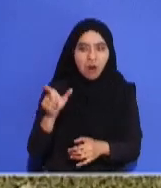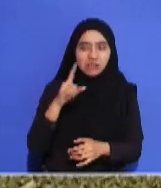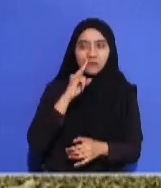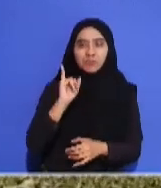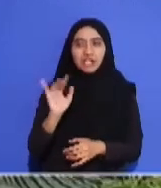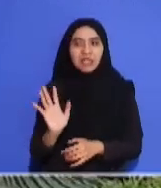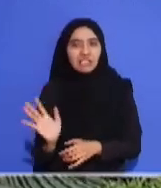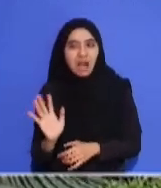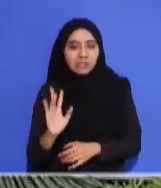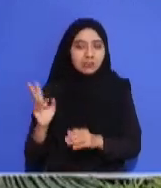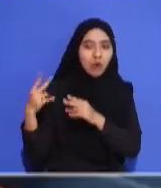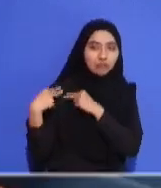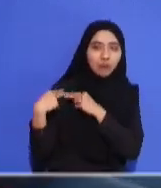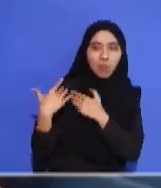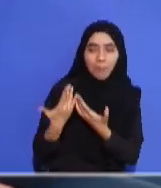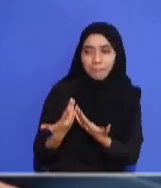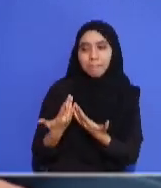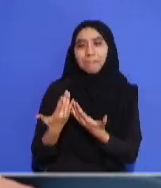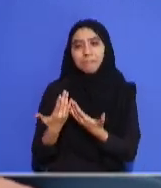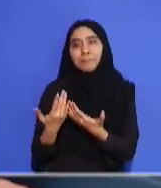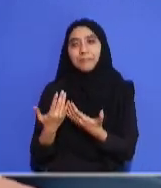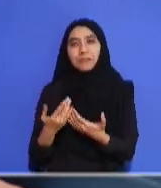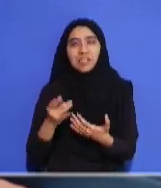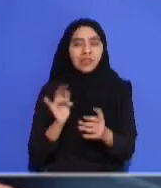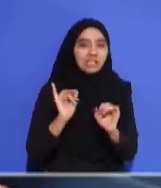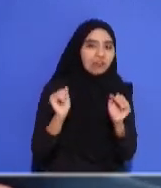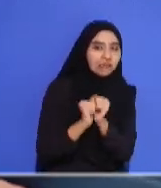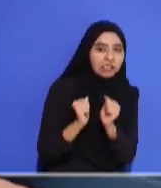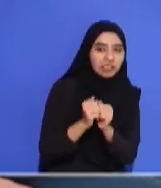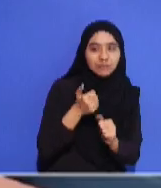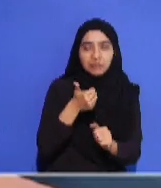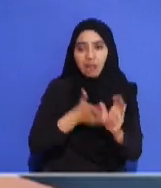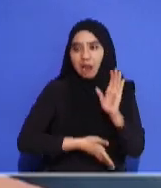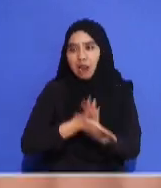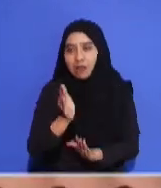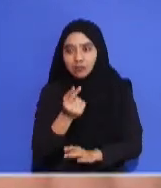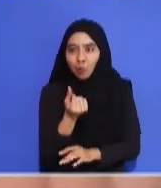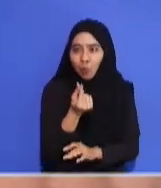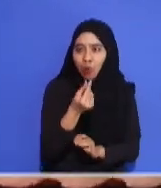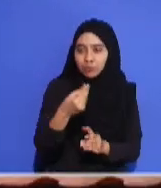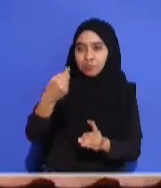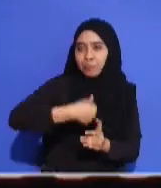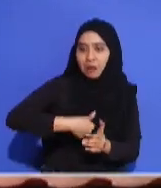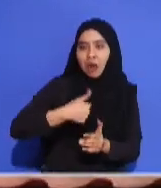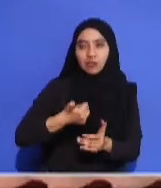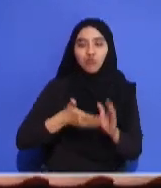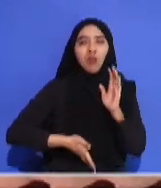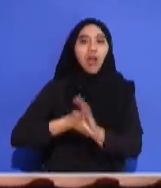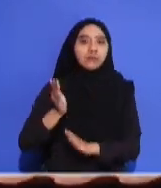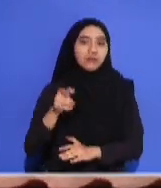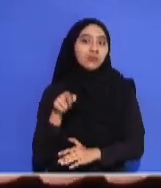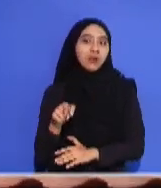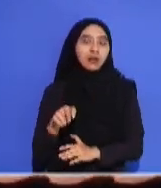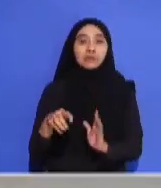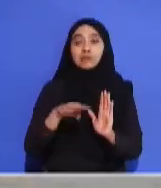janji-janji bisa memuluskan dalam seleksi dengan meminta imbalan tertentu seluruh formasi mensyaratkan ijazah S1